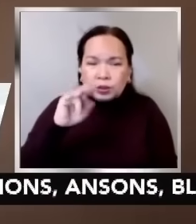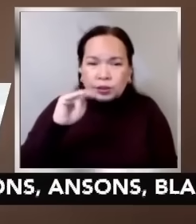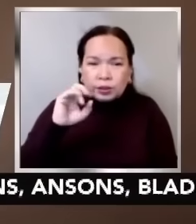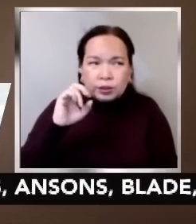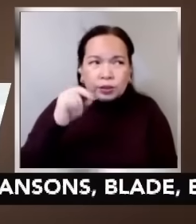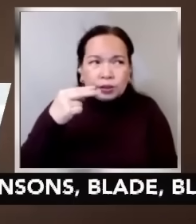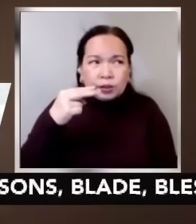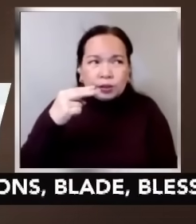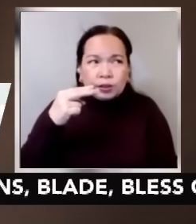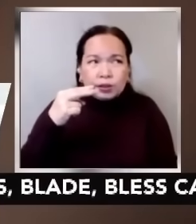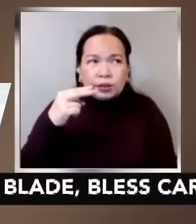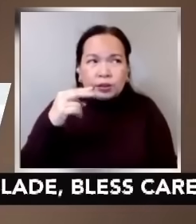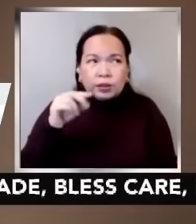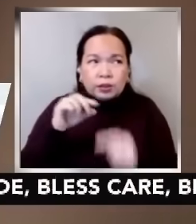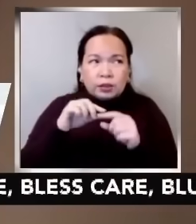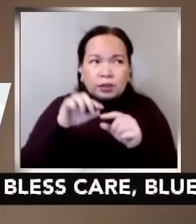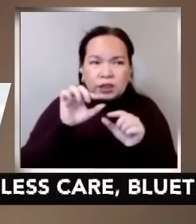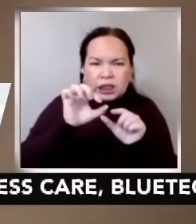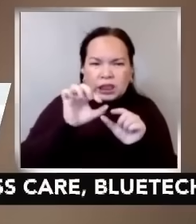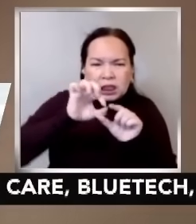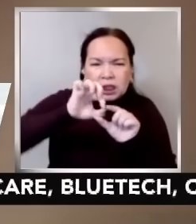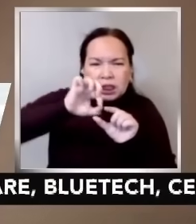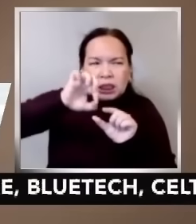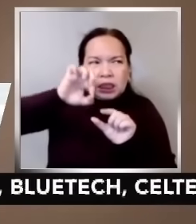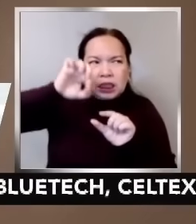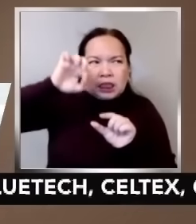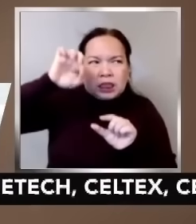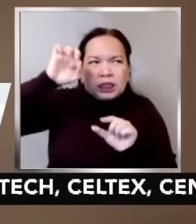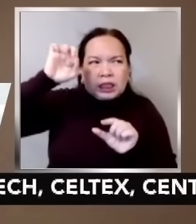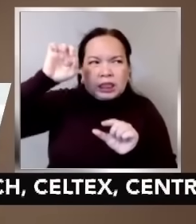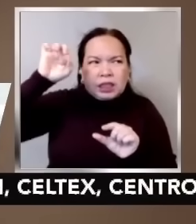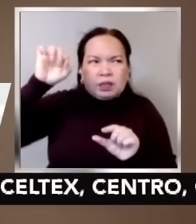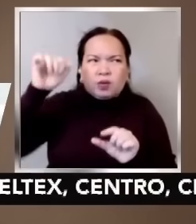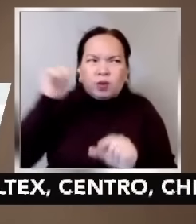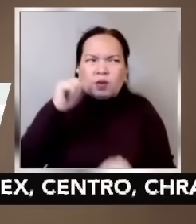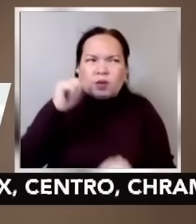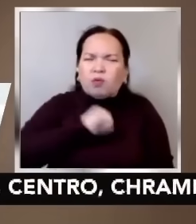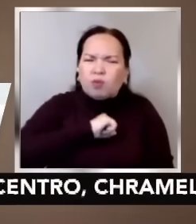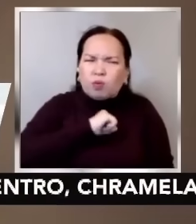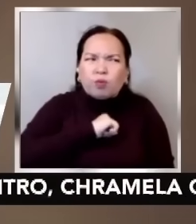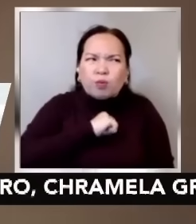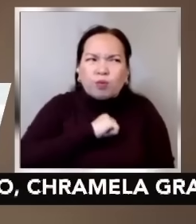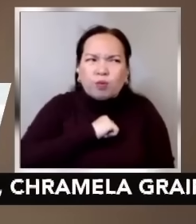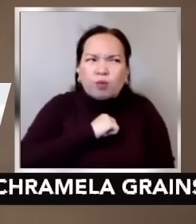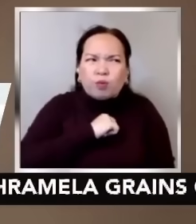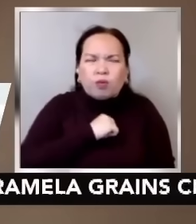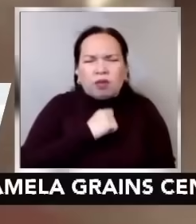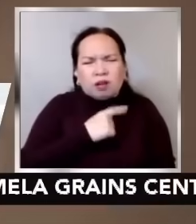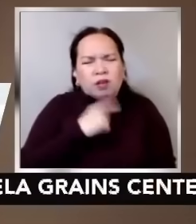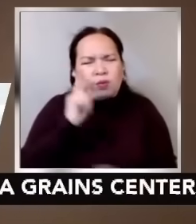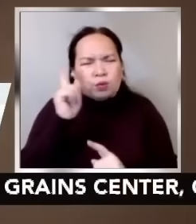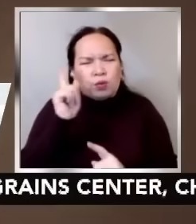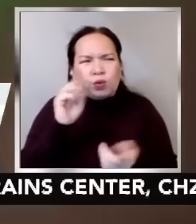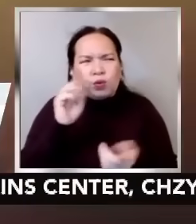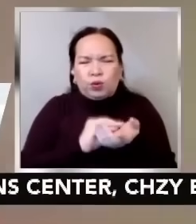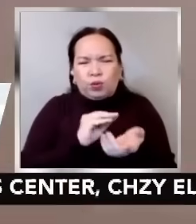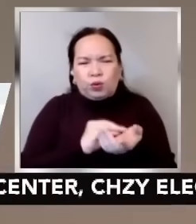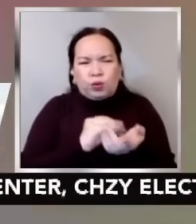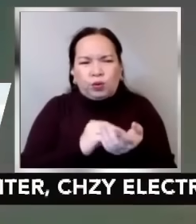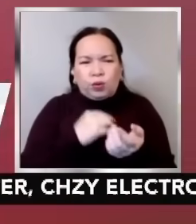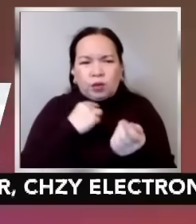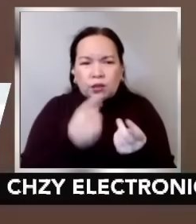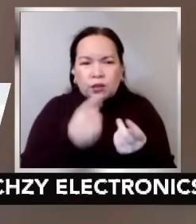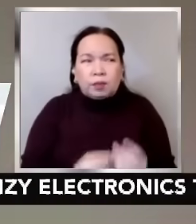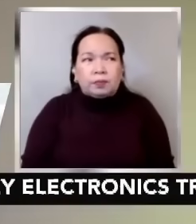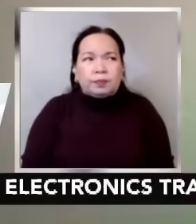Halos isang buwan na raw na inuubo na may kasamang dugo ang ginang bago ito nagpunta sa ospital. Ayon sa director ng